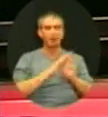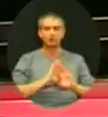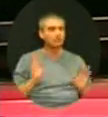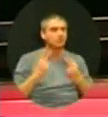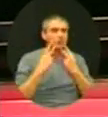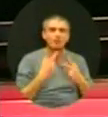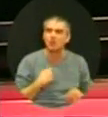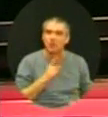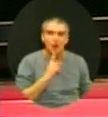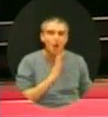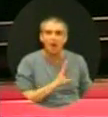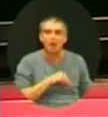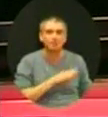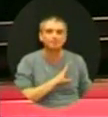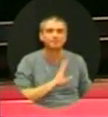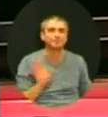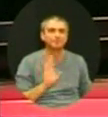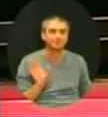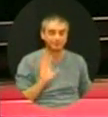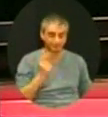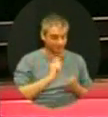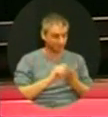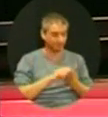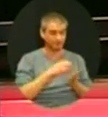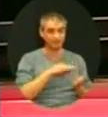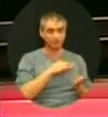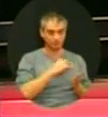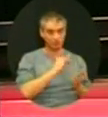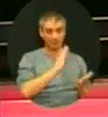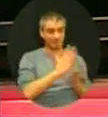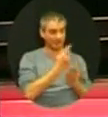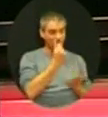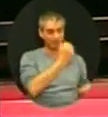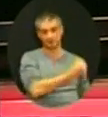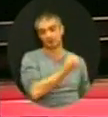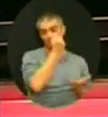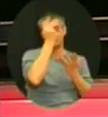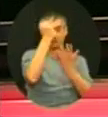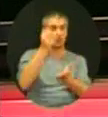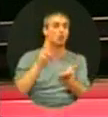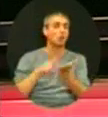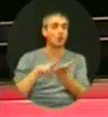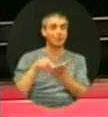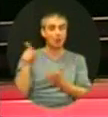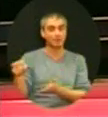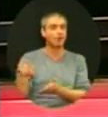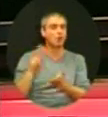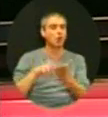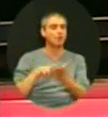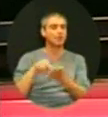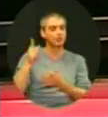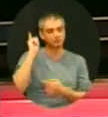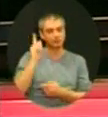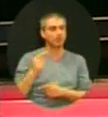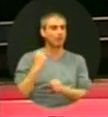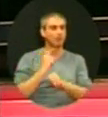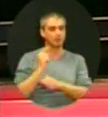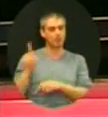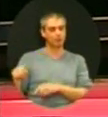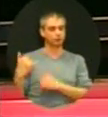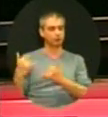התשובות האלה לא מספקות יותר. אם משרד הבריאות דאג לכסף ולמשאבים שיעברו לקופת חולים כללית, קופת חולים כללית תדאג